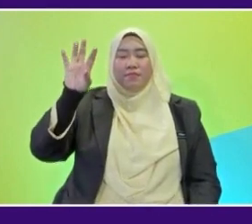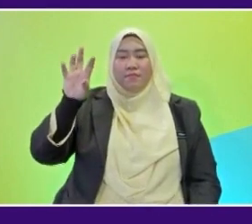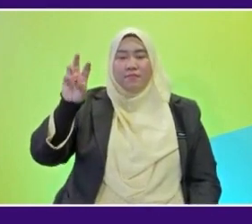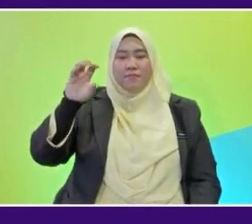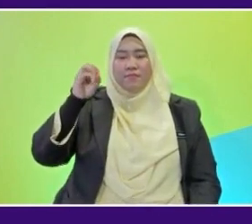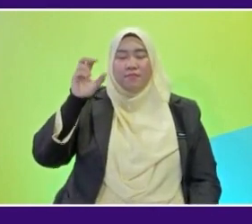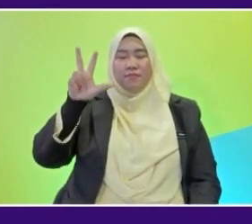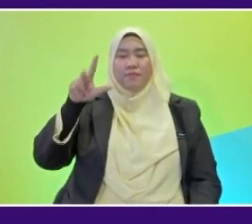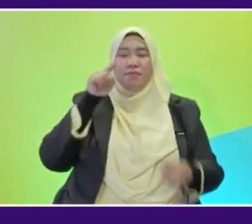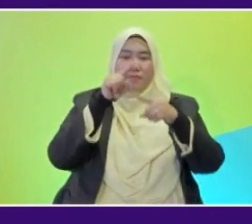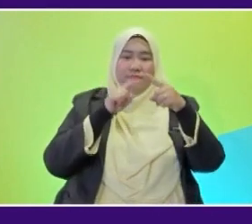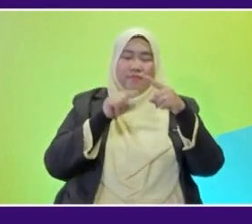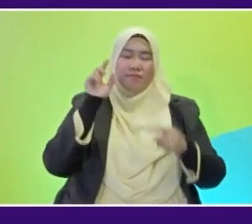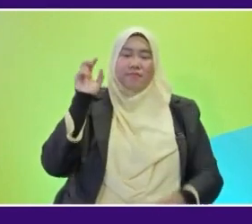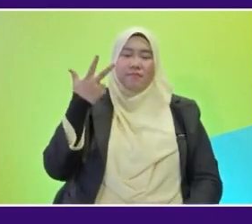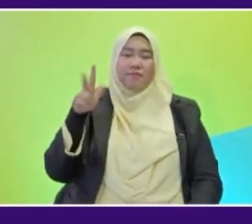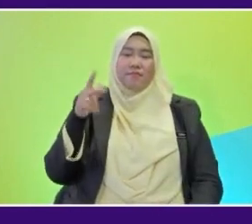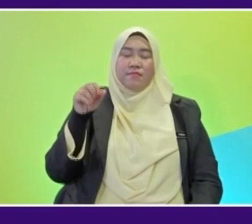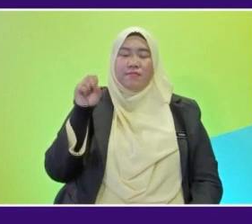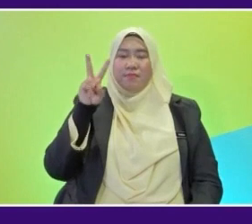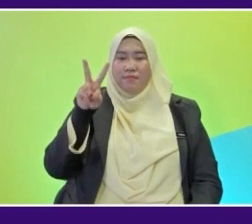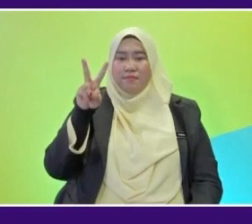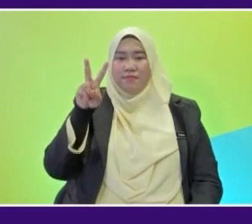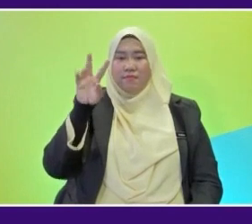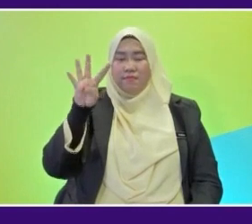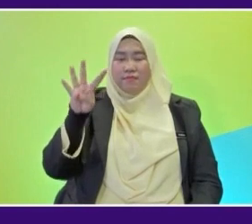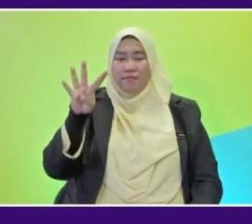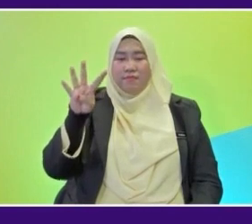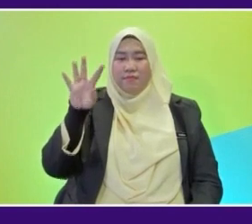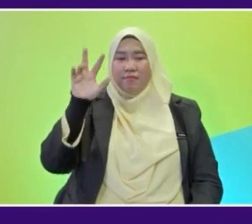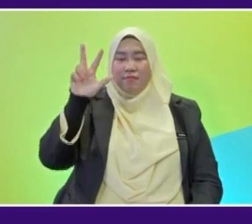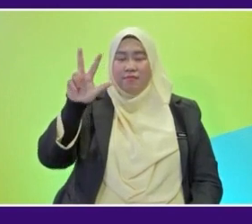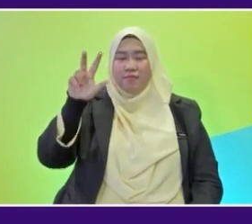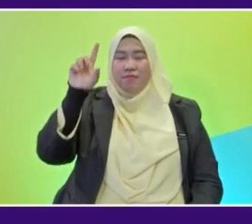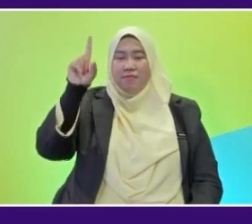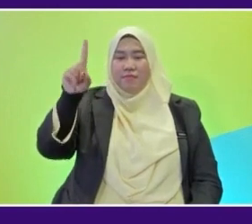/ 13 = 2431 2431